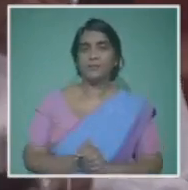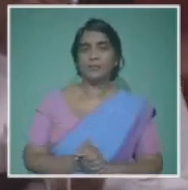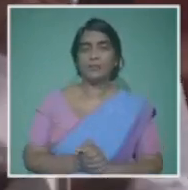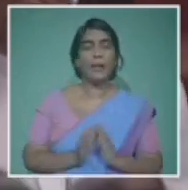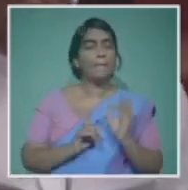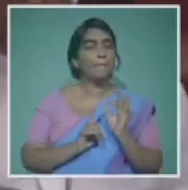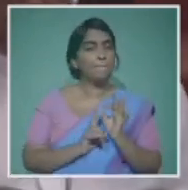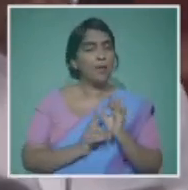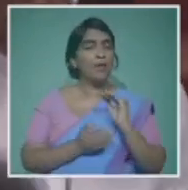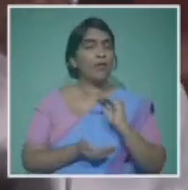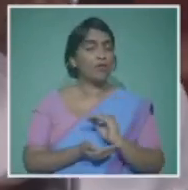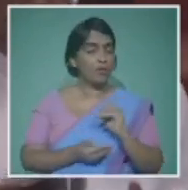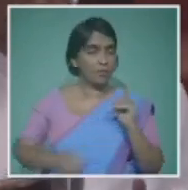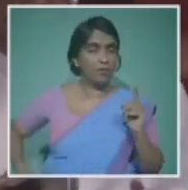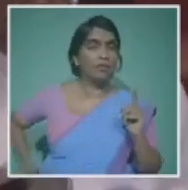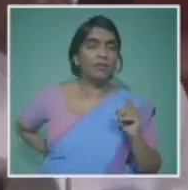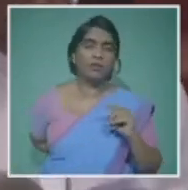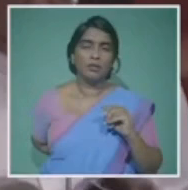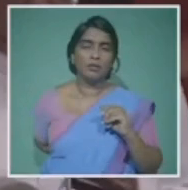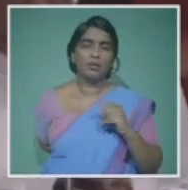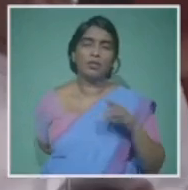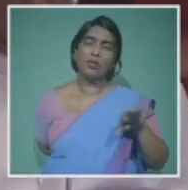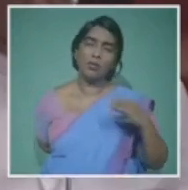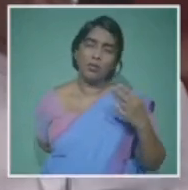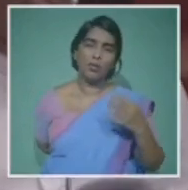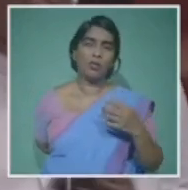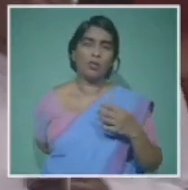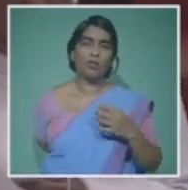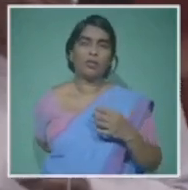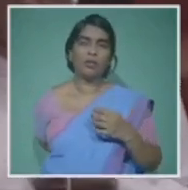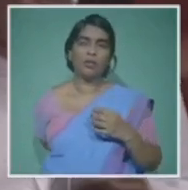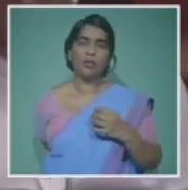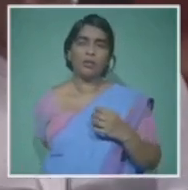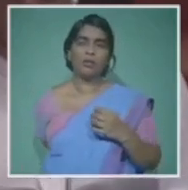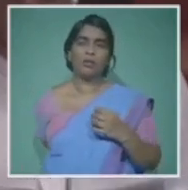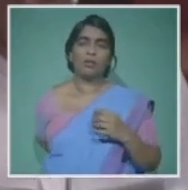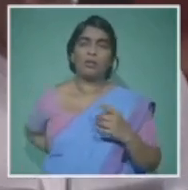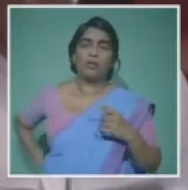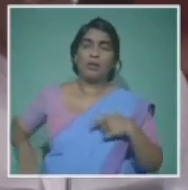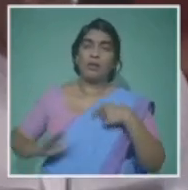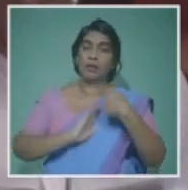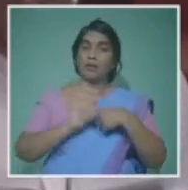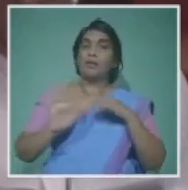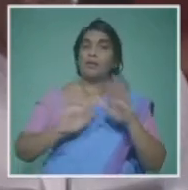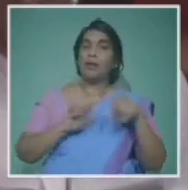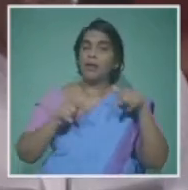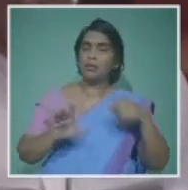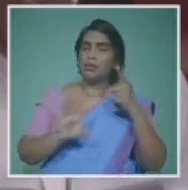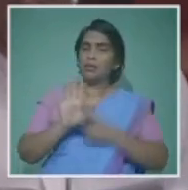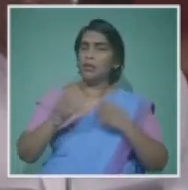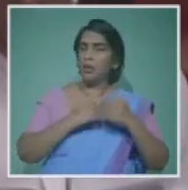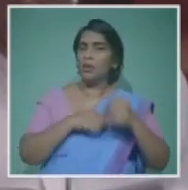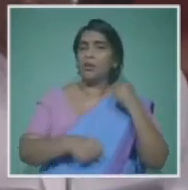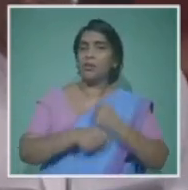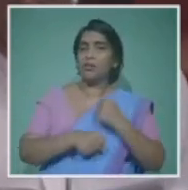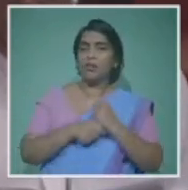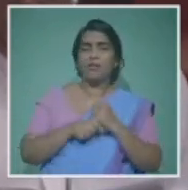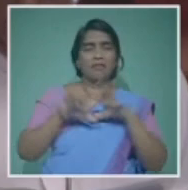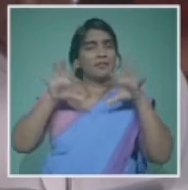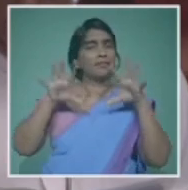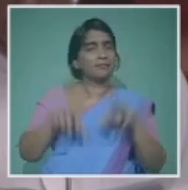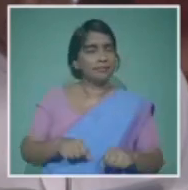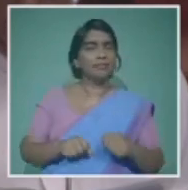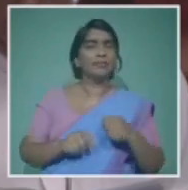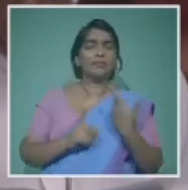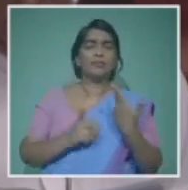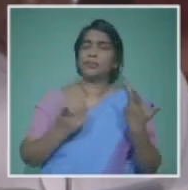Paut gali ke anse tapi, oh nama rata ke arti ke behewan nol. Dengan aur tu gandak me raja anse badak ini hitiade,